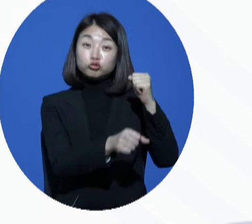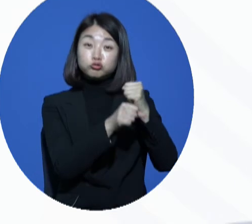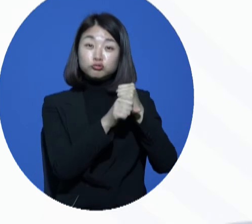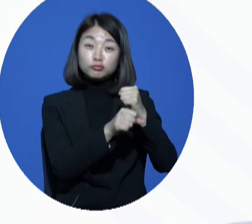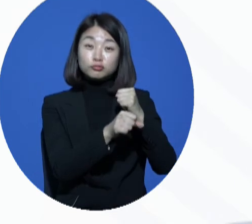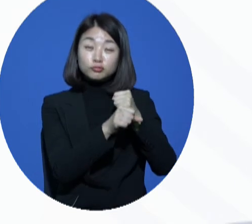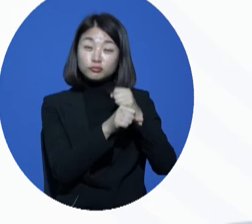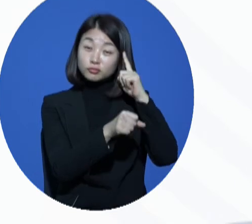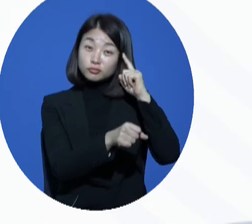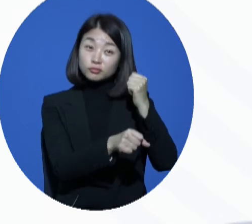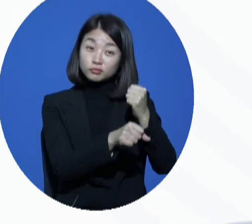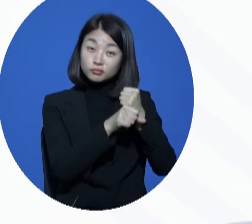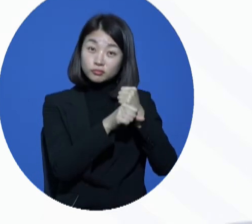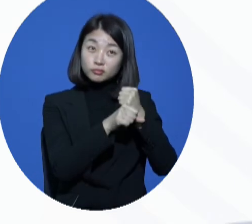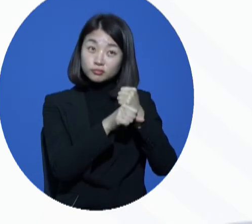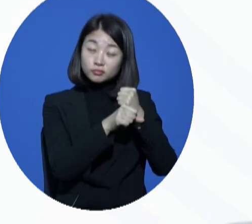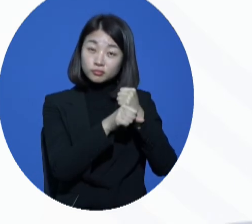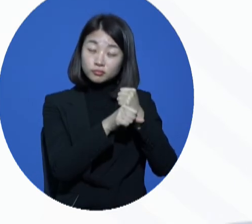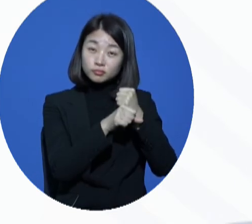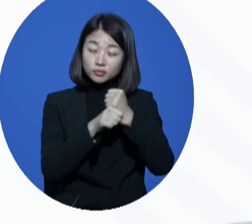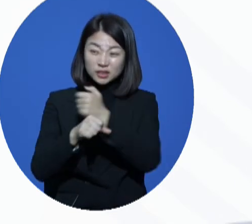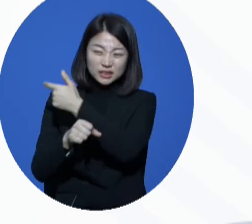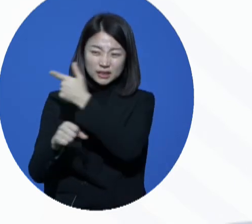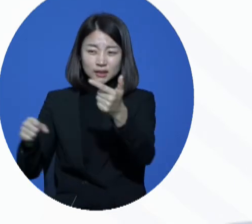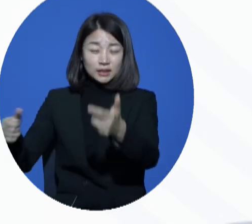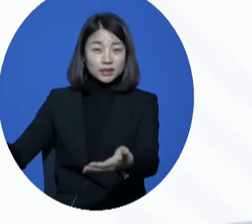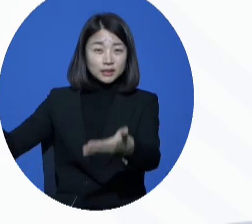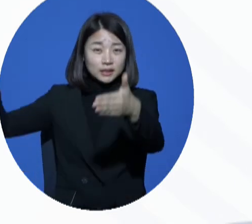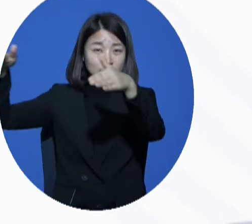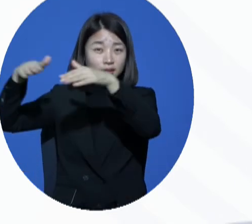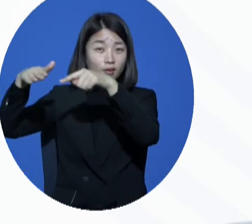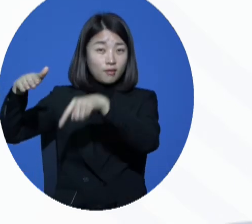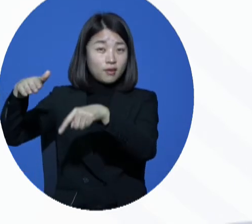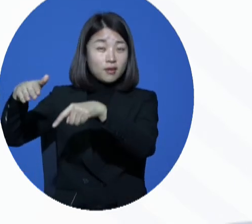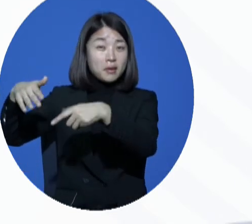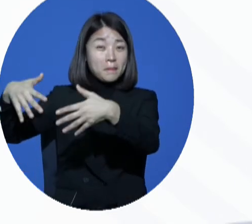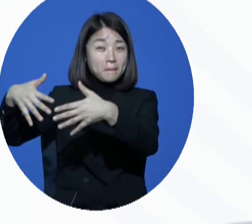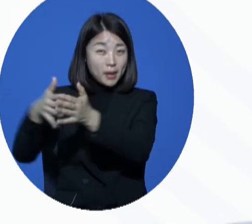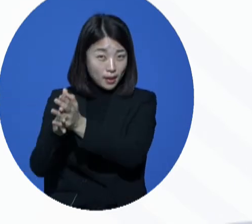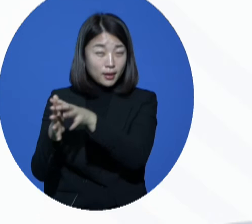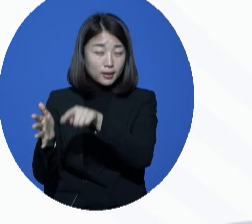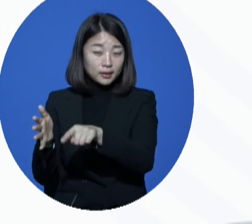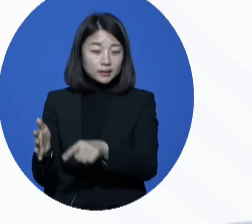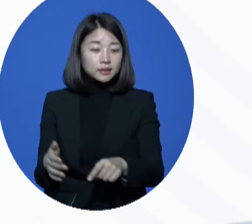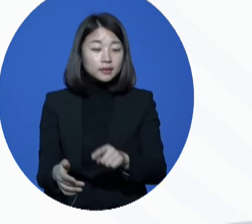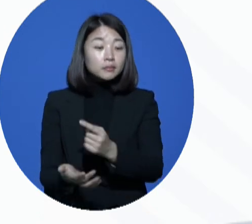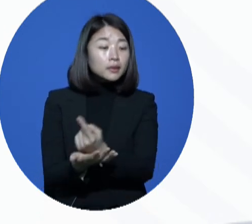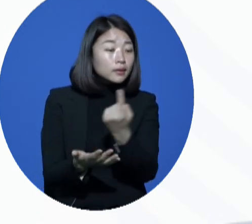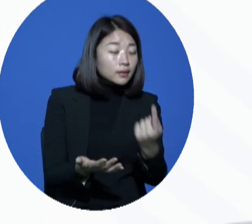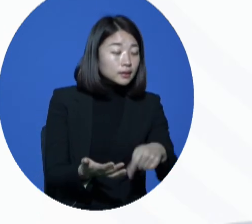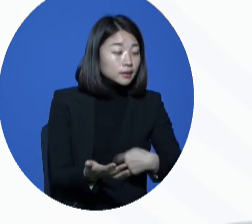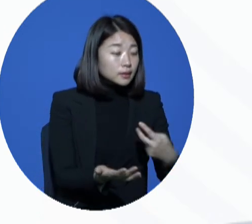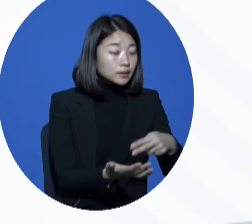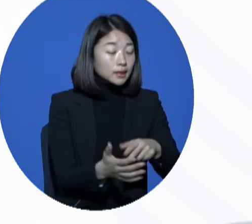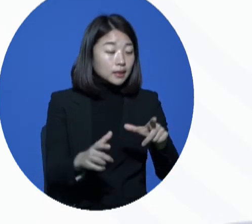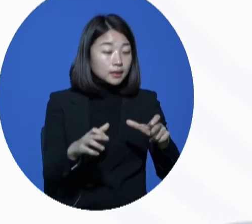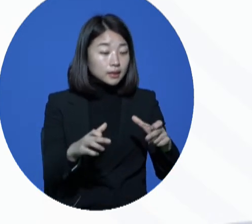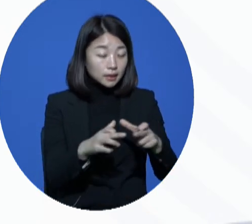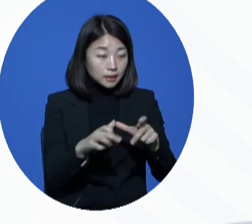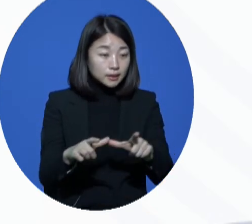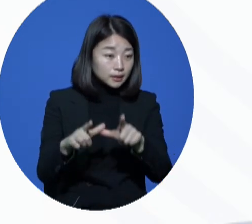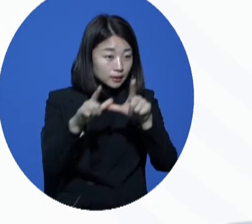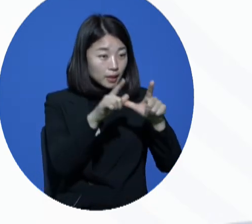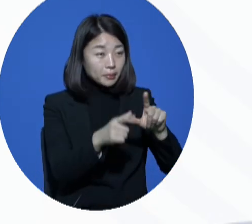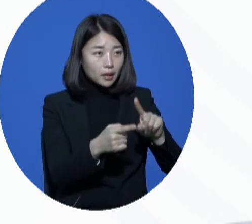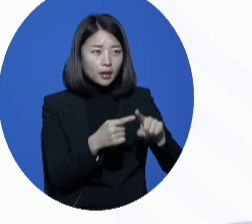연구라고 큰 페너스트라는 시설이 폐쇄되고 난 이후에 시설에서 나온 장애인들의 삶의 변화를